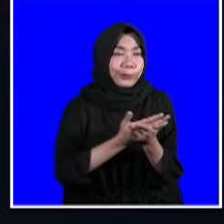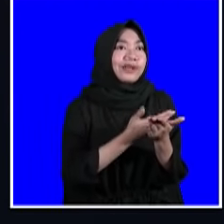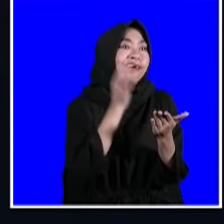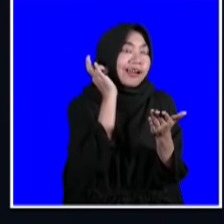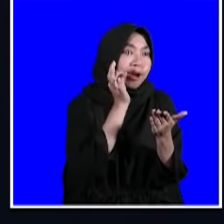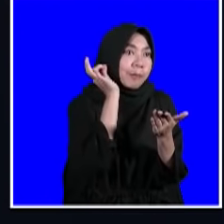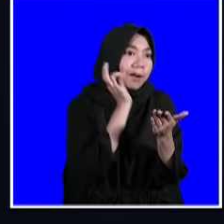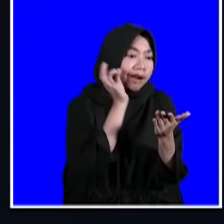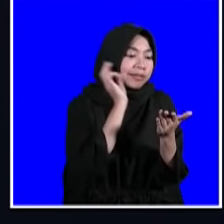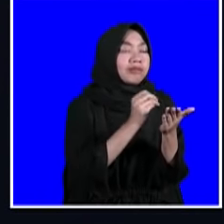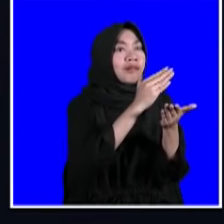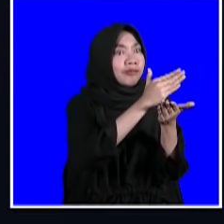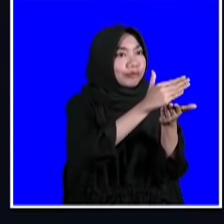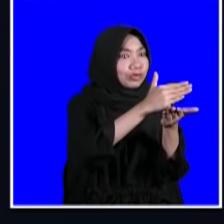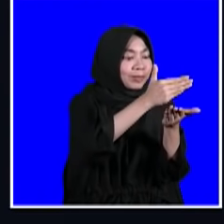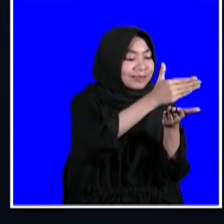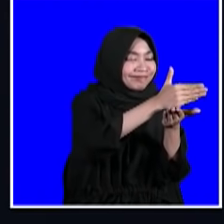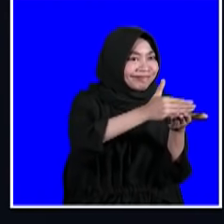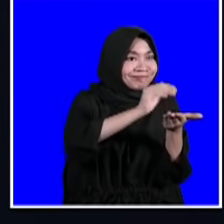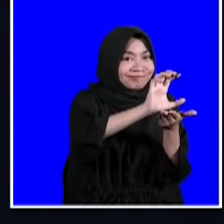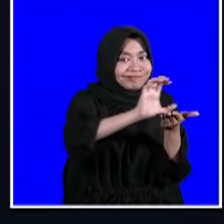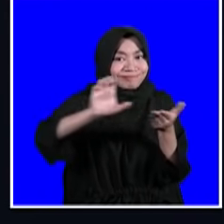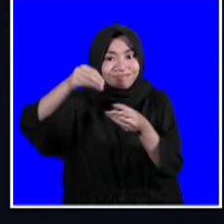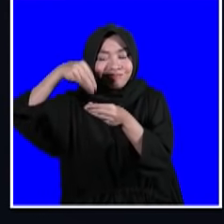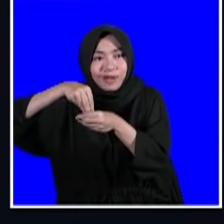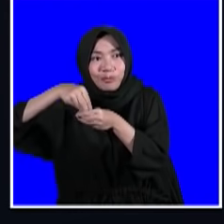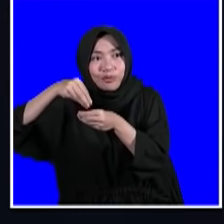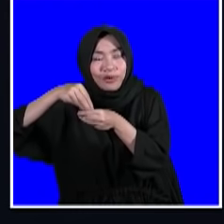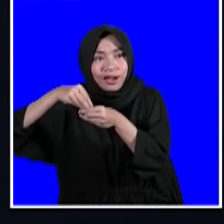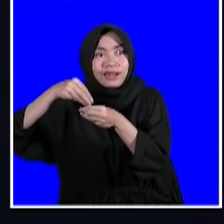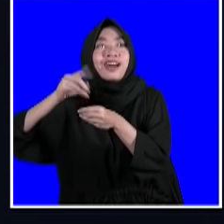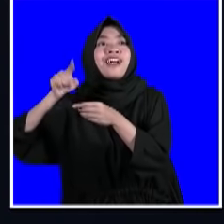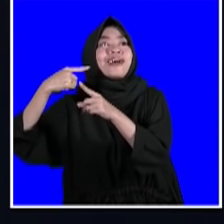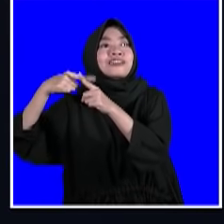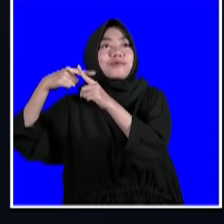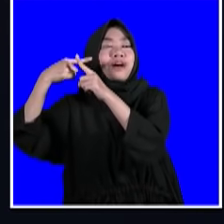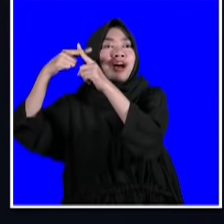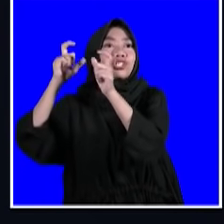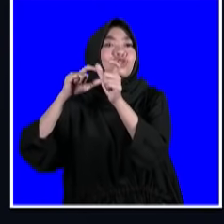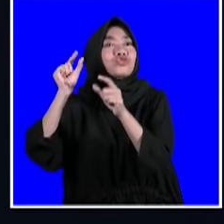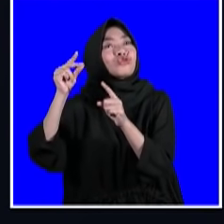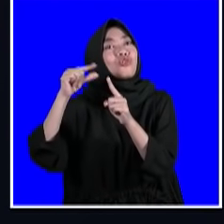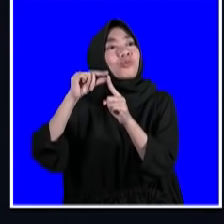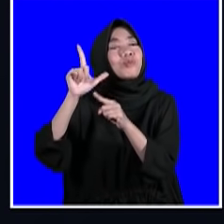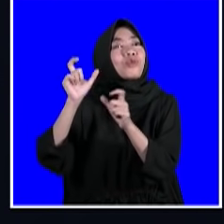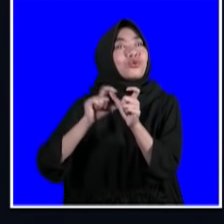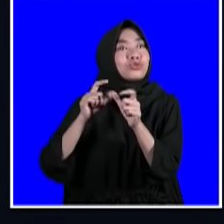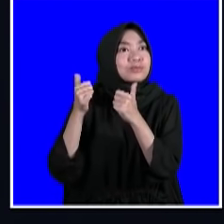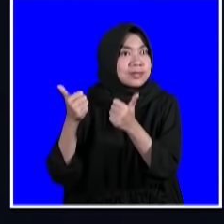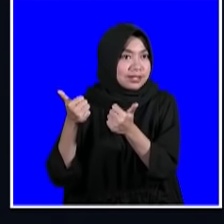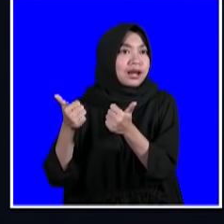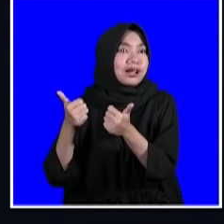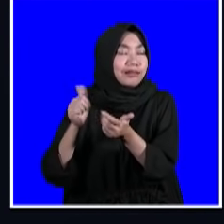penghematan sehingga terjadi surplus keuangan, maka ada sejumlah tertentu yang selalu bisa Anda tabung dan